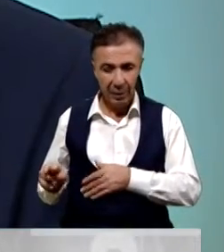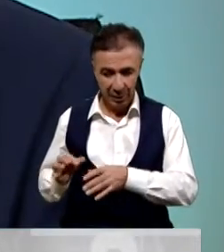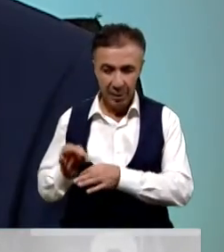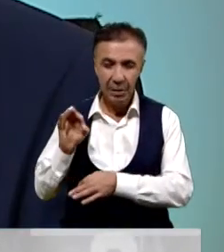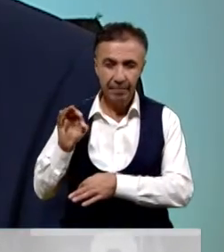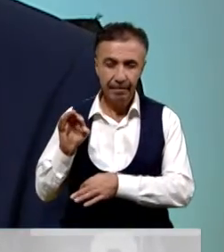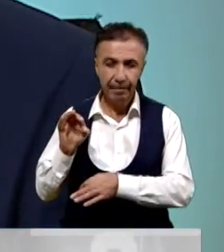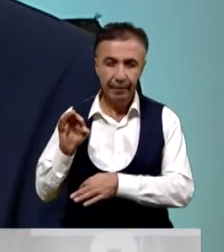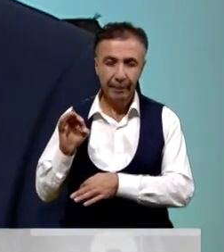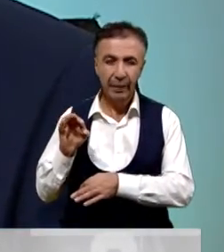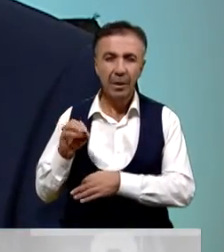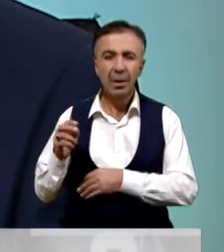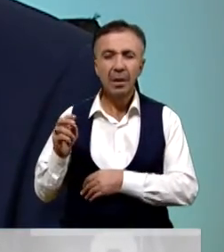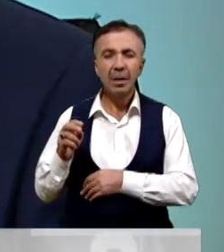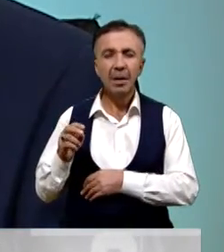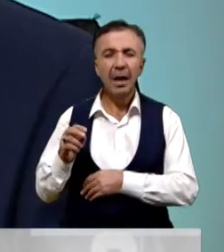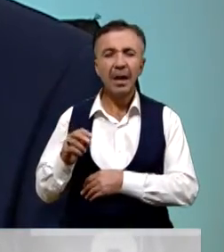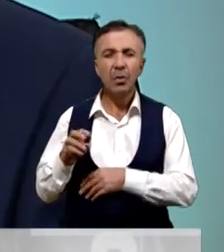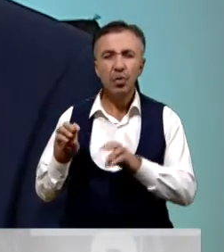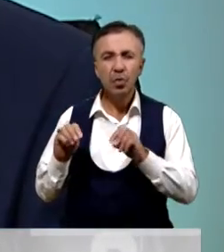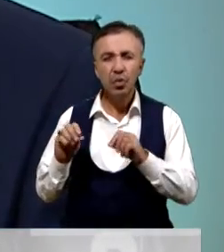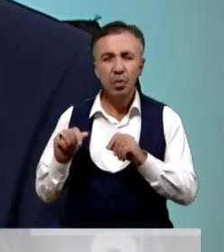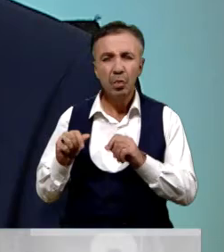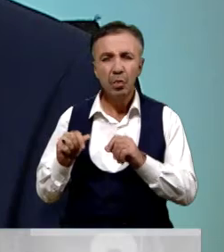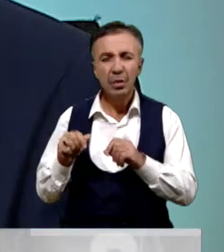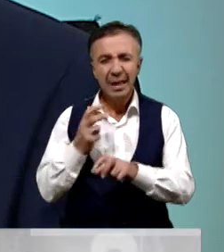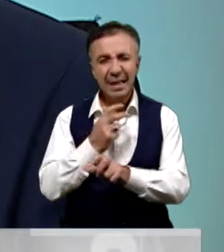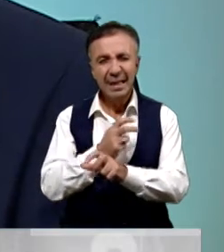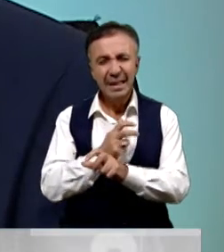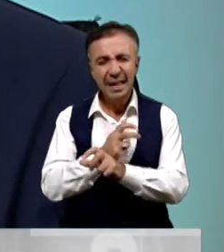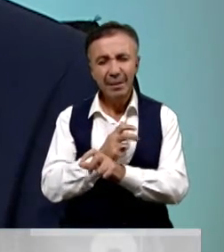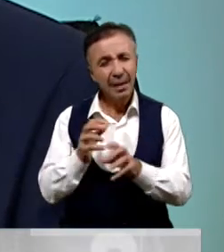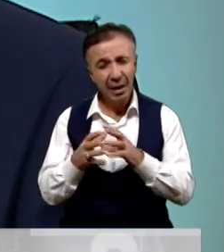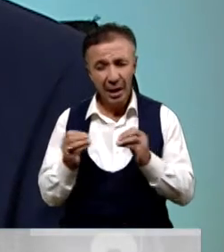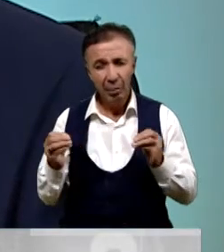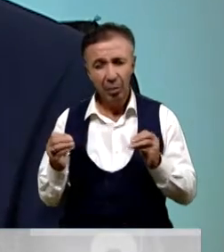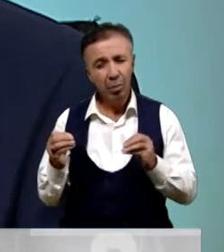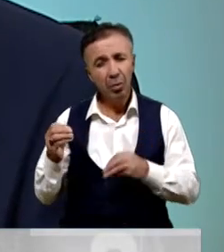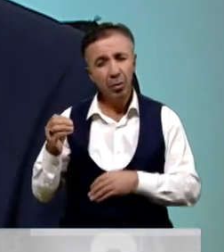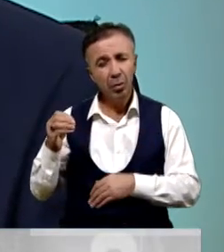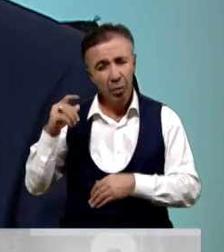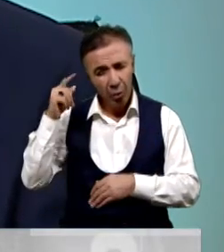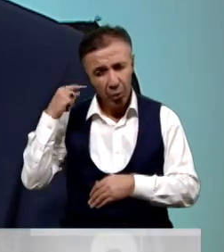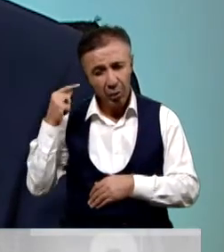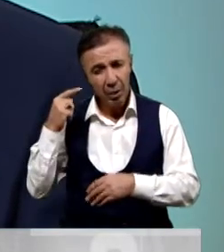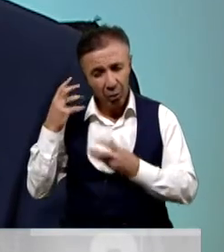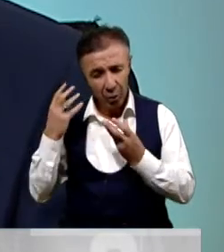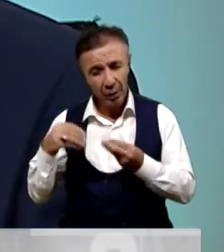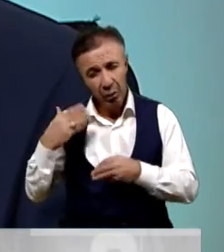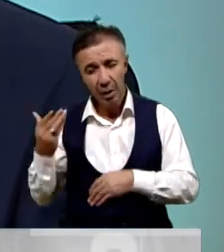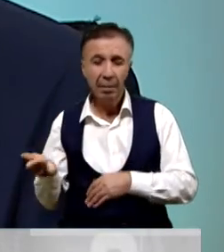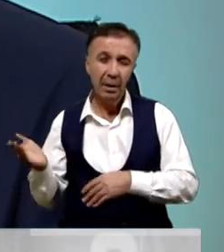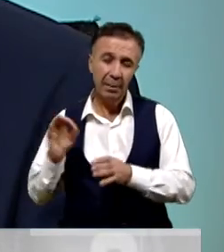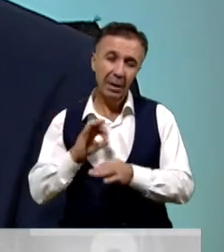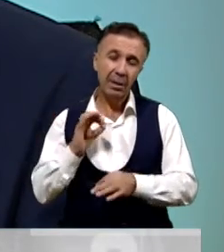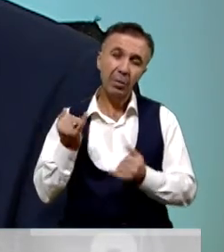kişi çürümüş olduğu kanaatı'na sahip olunduktan sonra başka birinin bu